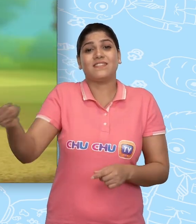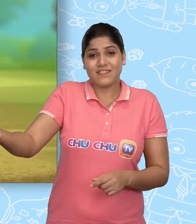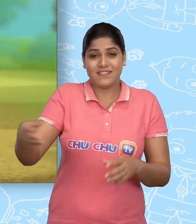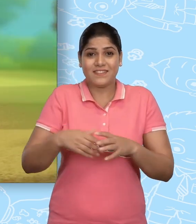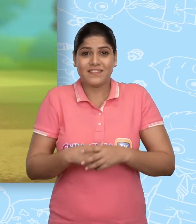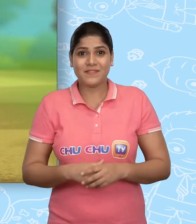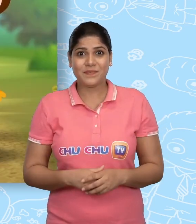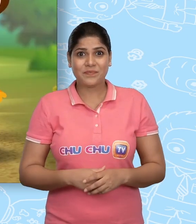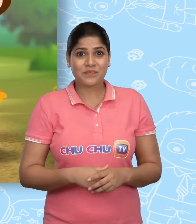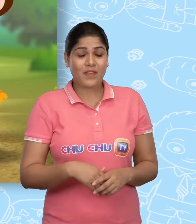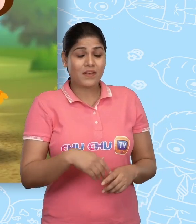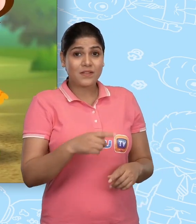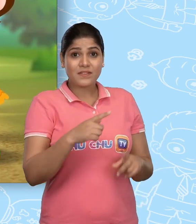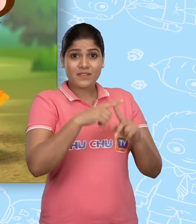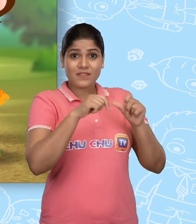खाने के लिए दिए।